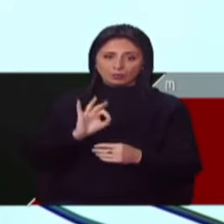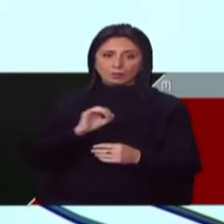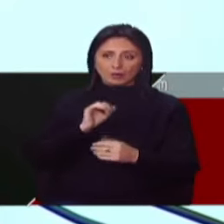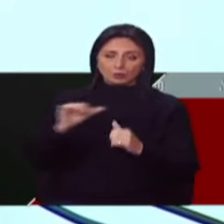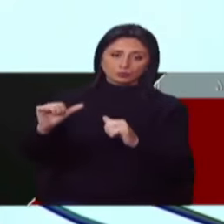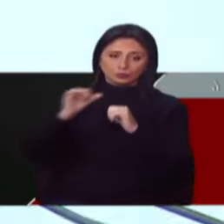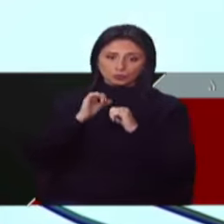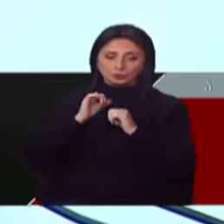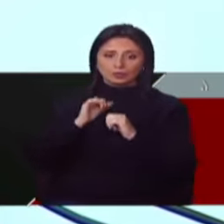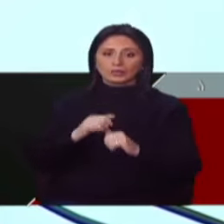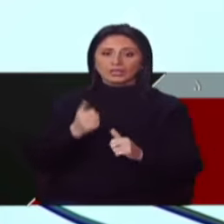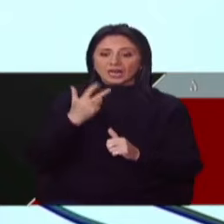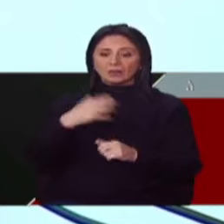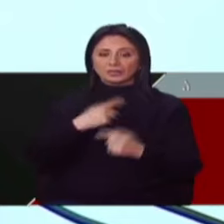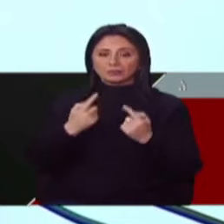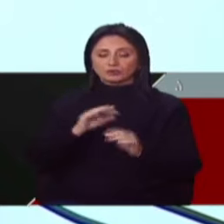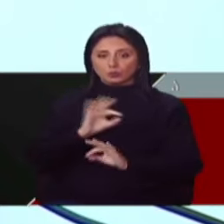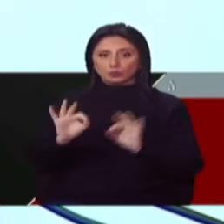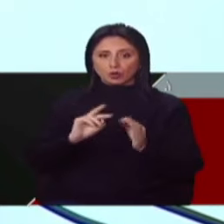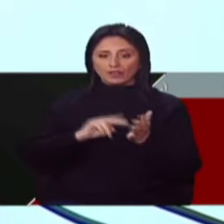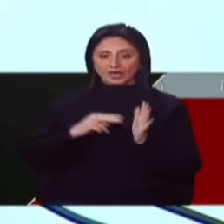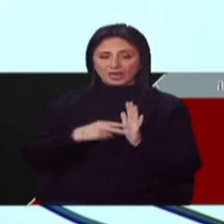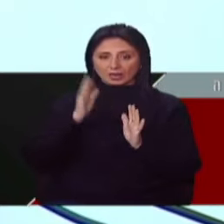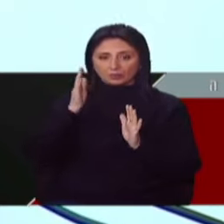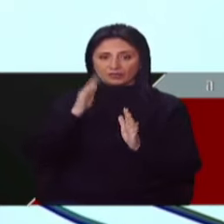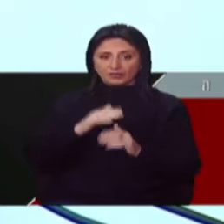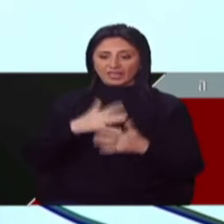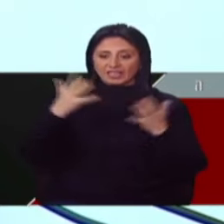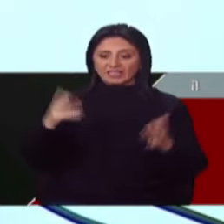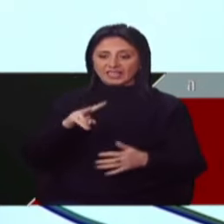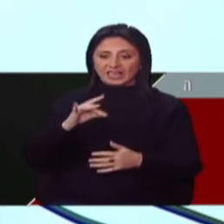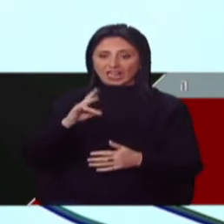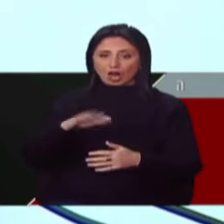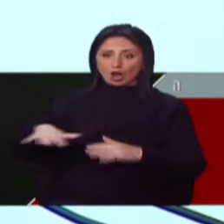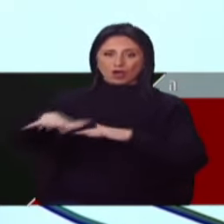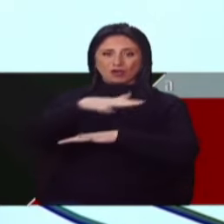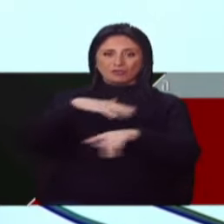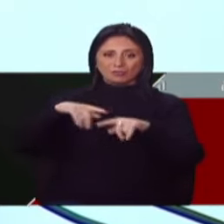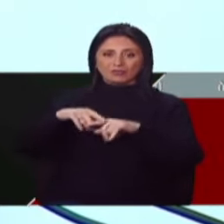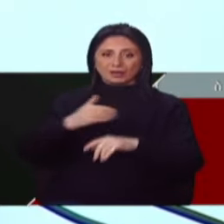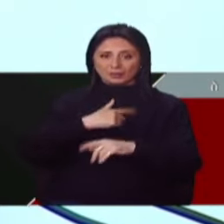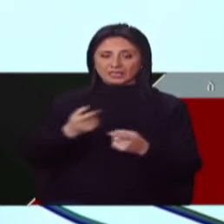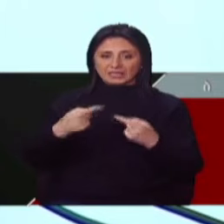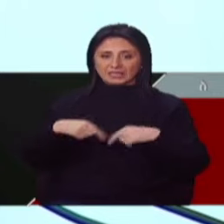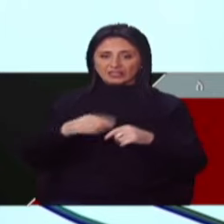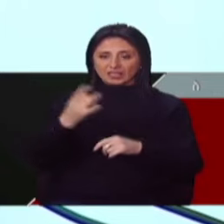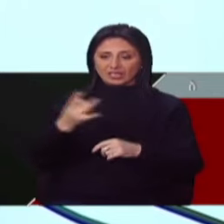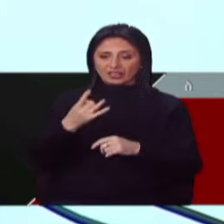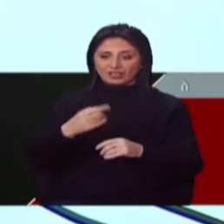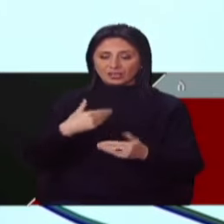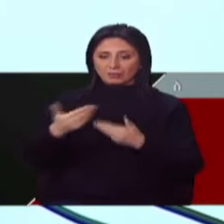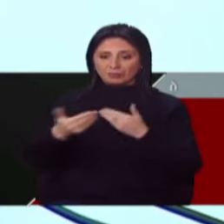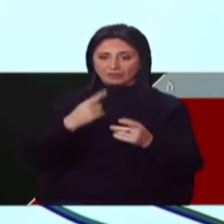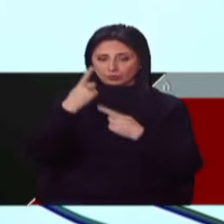მეგობრები გვეხმარებიან. რამდენიმე მნიშვნელოვანი პროექტი იგეგმება დიდი ლილოს პოლიგონზე და ამასთან დაკავშირებითაც მინდა საზოგადოებას კიდევ ერთხელ